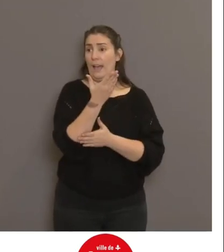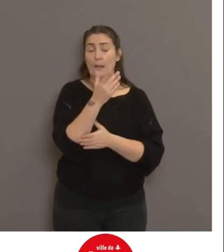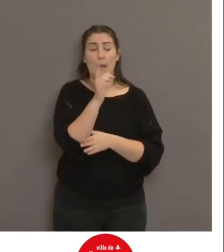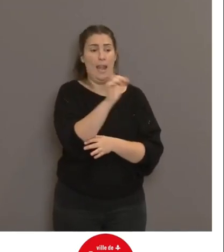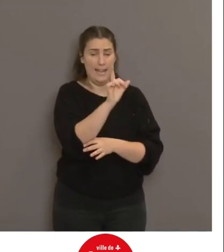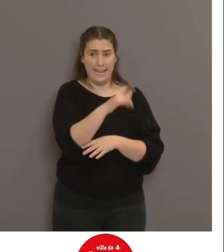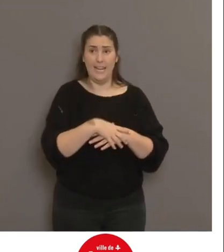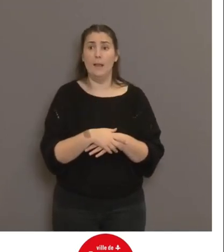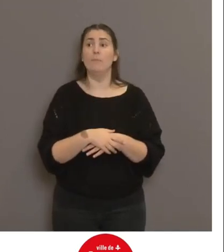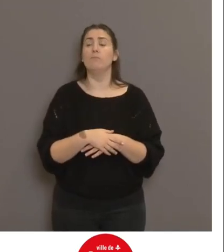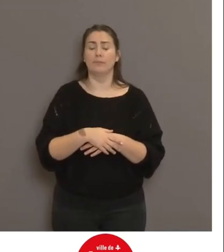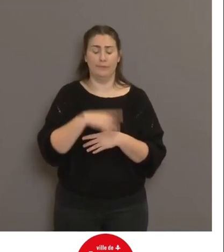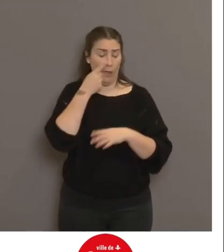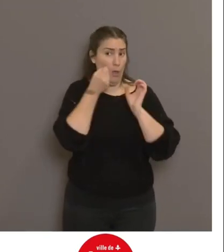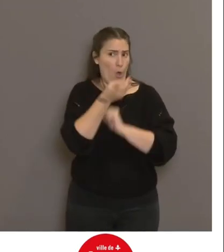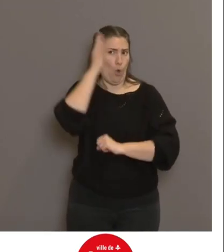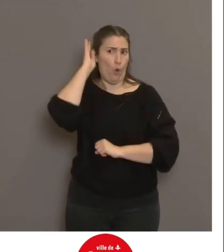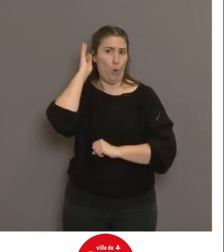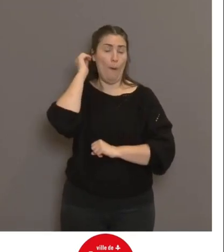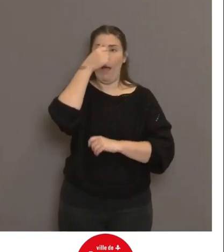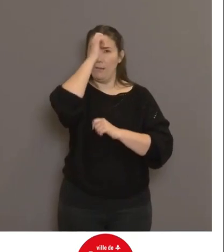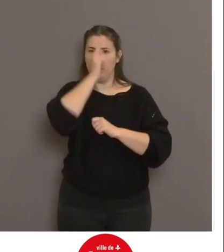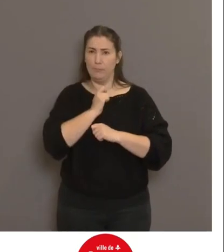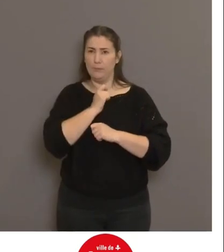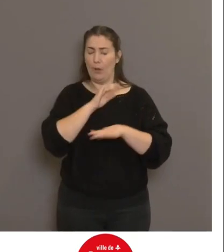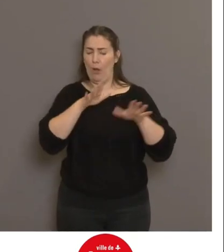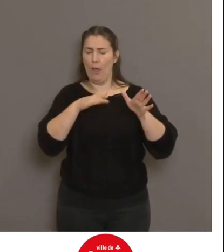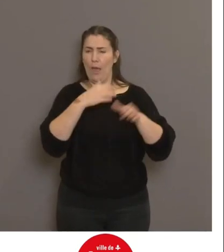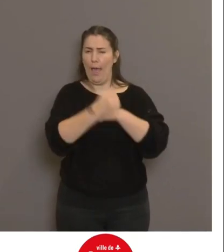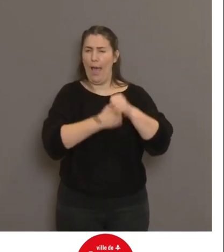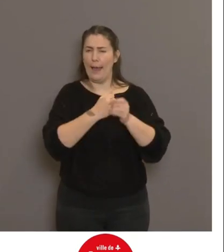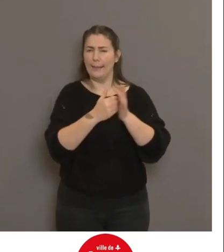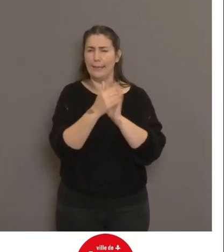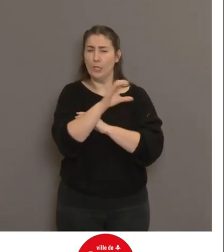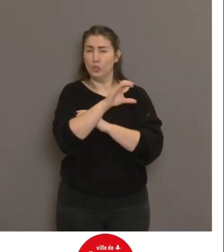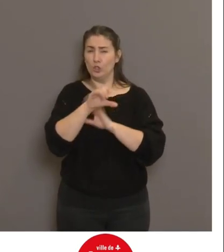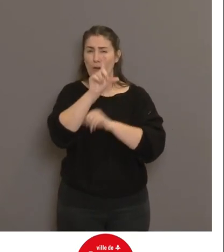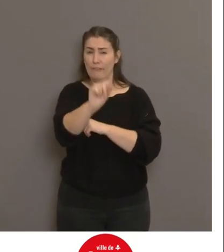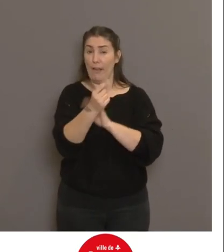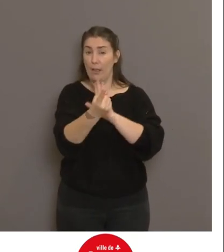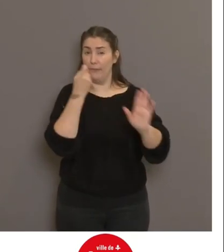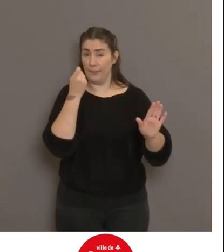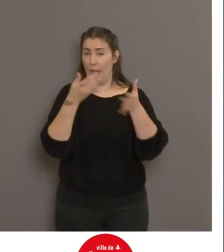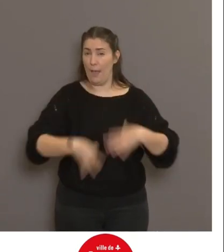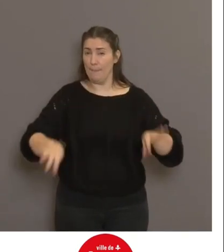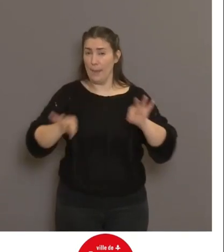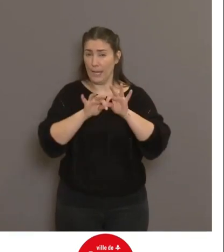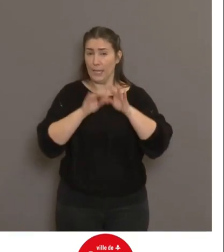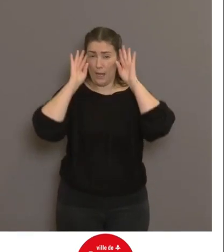de soldats romains daté de l'an 120 de notre ère en provenance d'Égypte pour prix global de